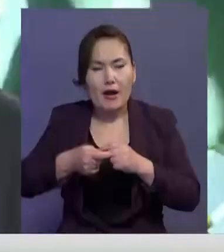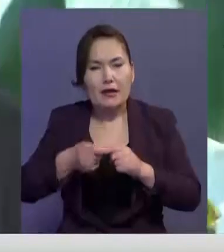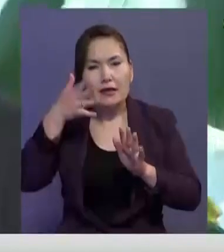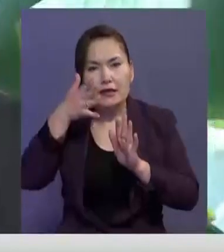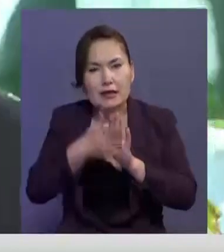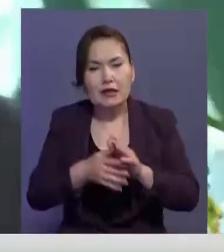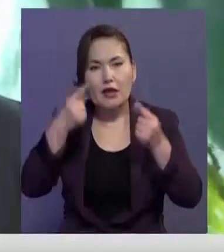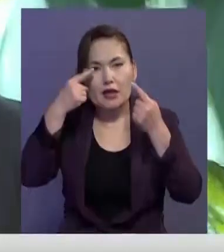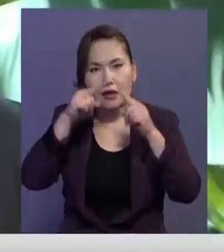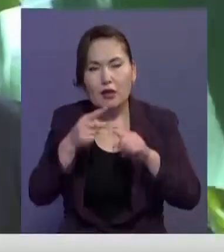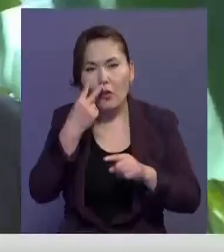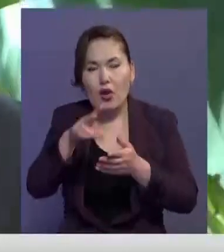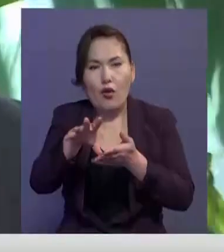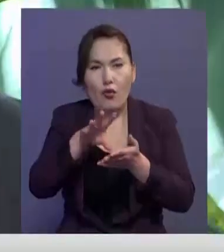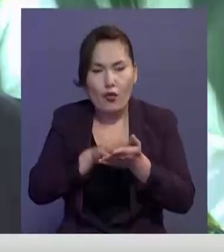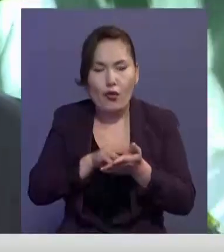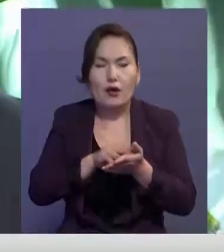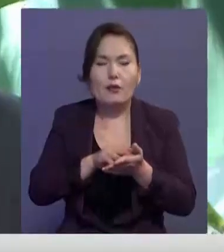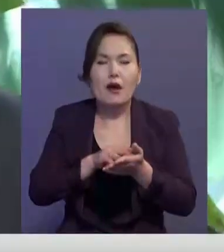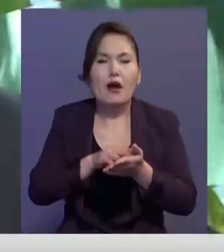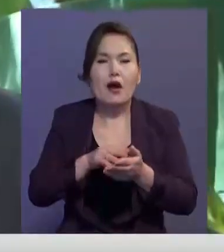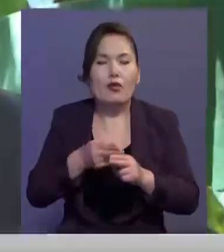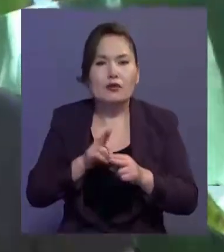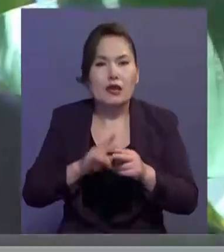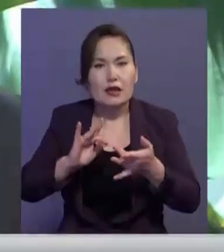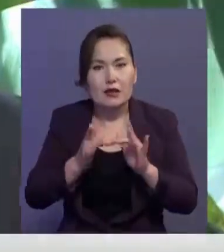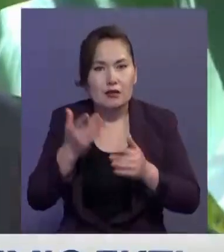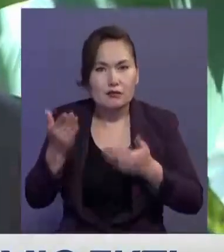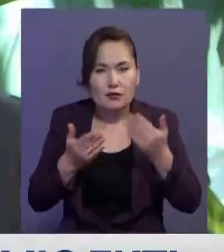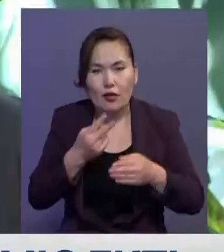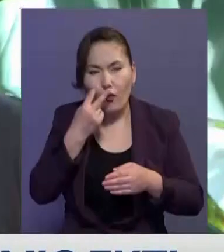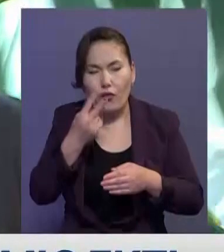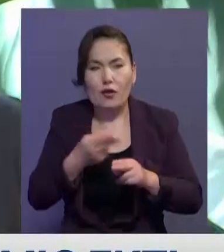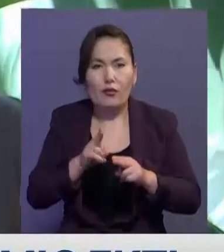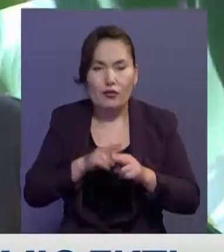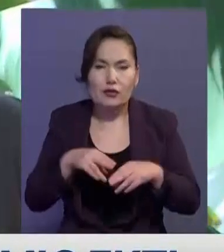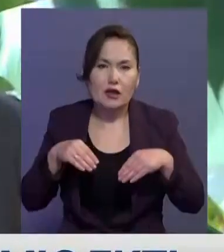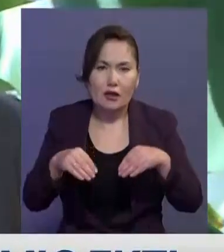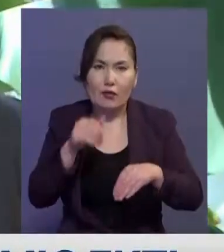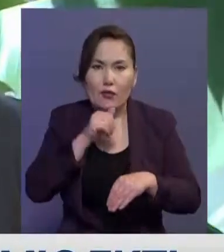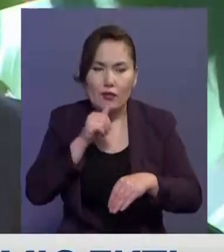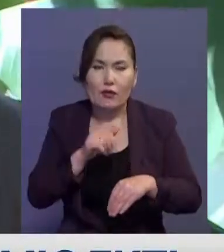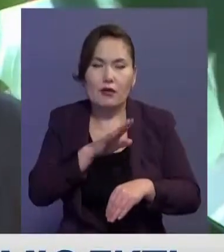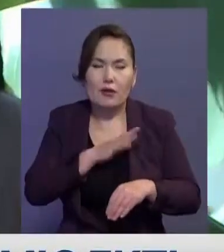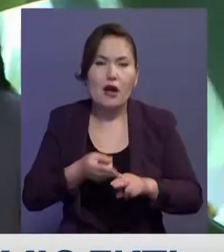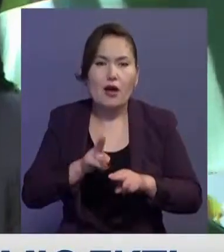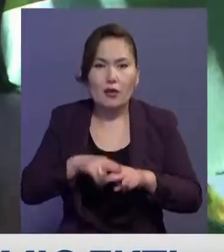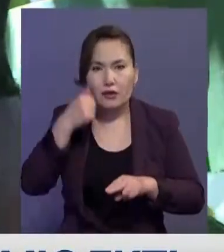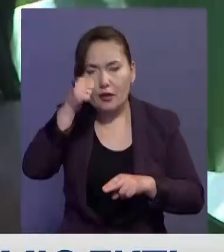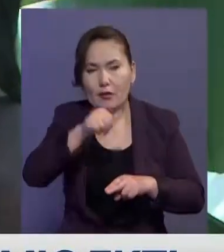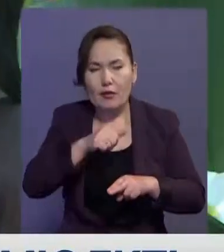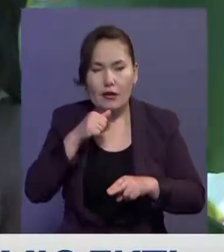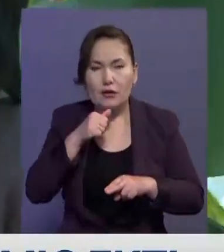технологияларын көрдім, іздестіріп. Сөйтсем болады екен. Сол, биыл кішкене мына